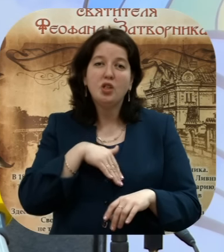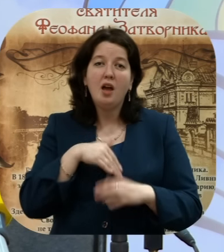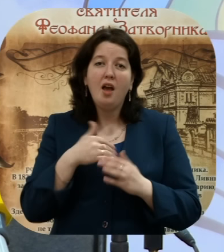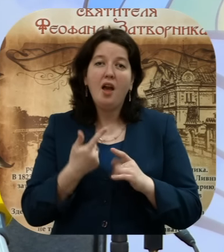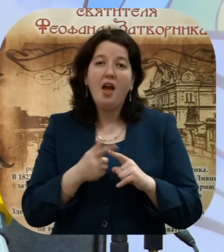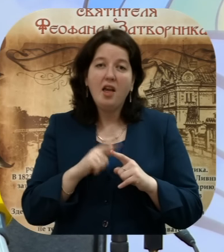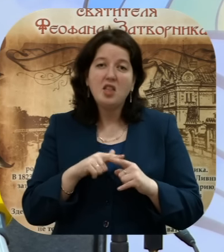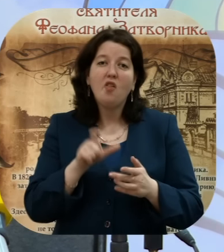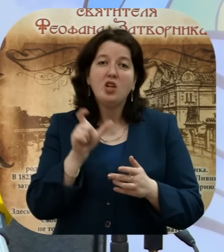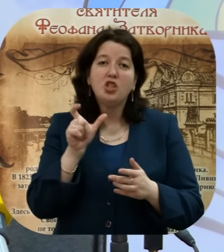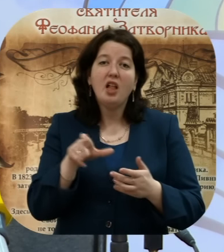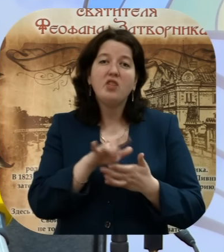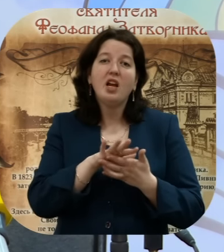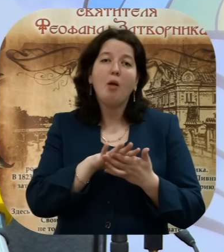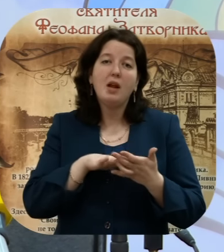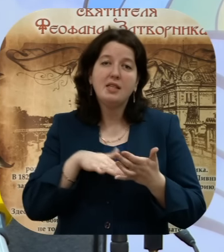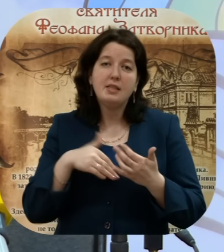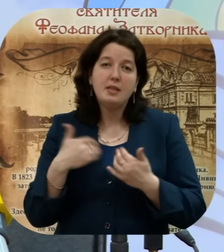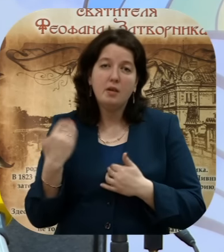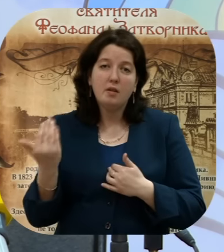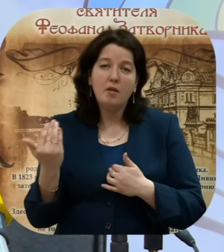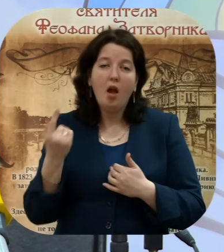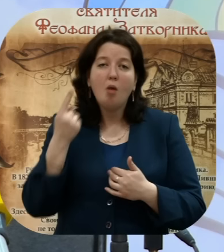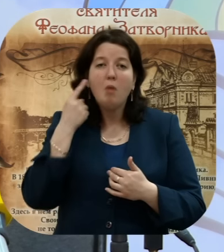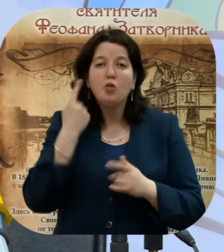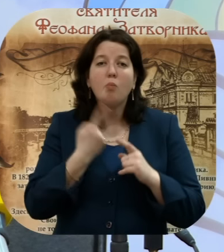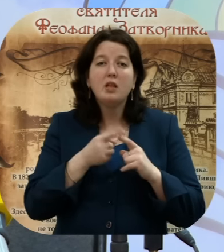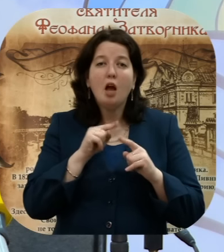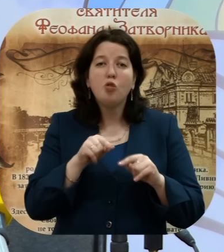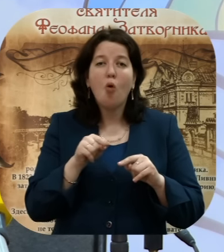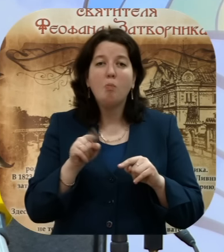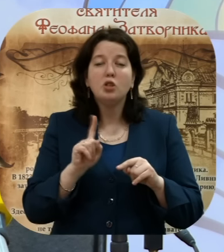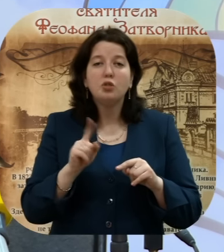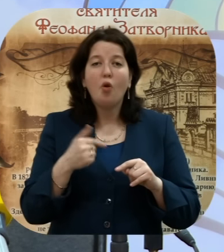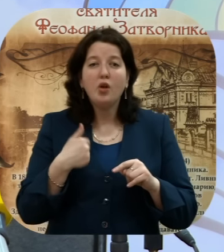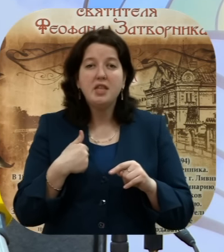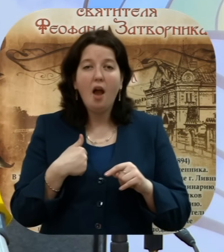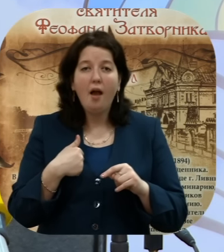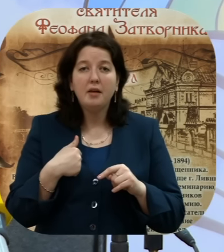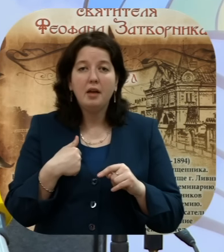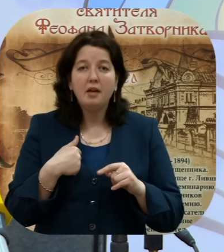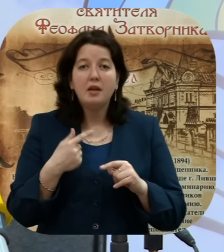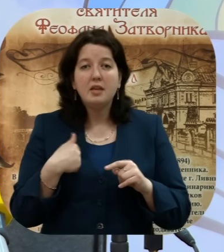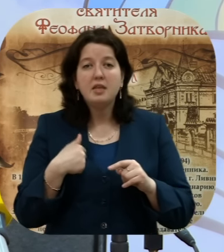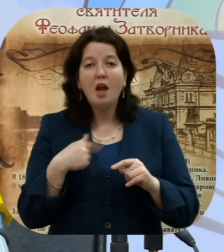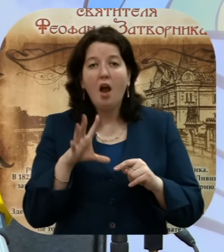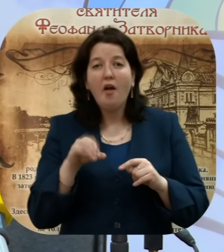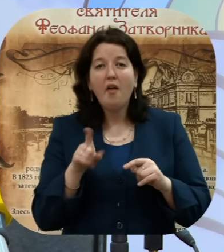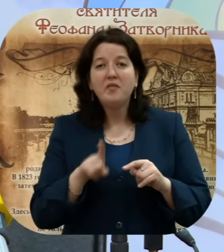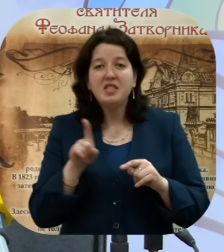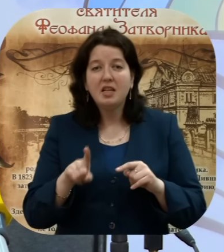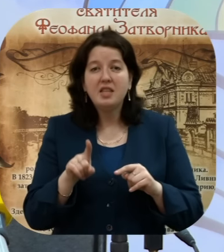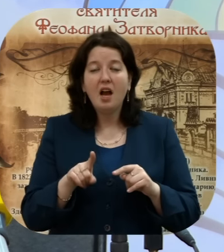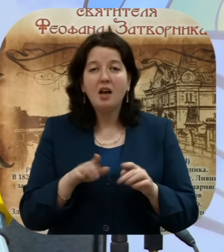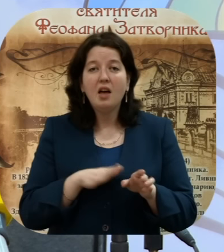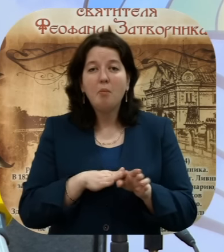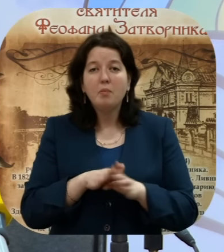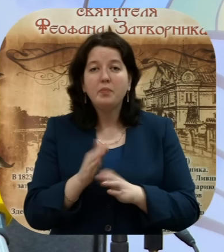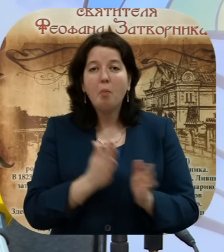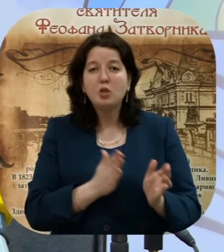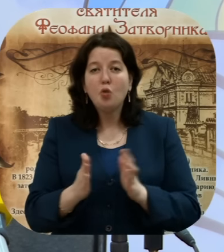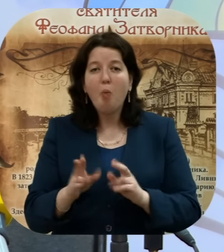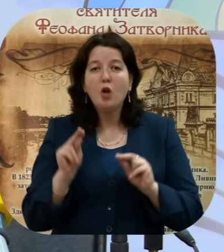Простить. Подумал о том, что «а я что, все время поступаю честно по отношению ко